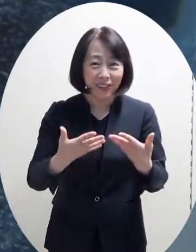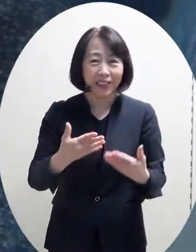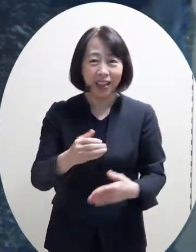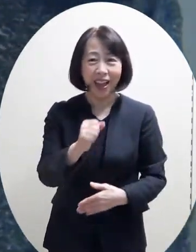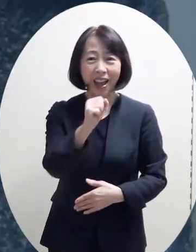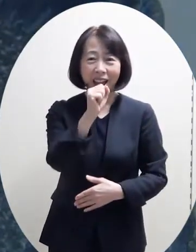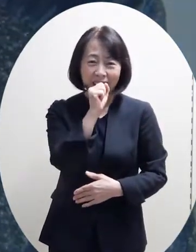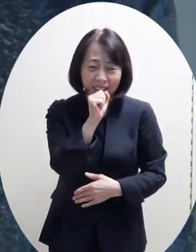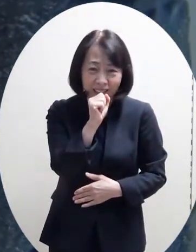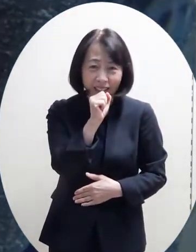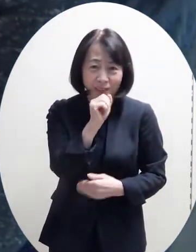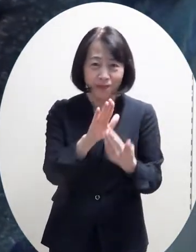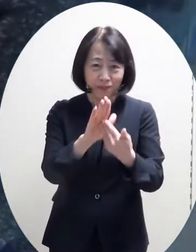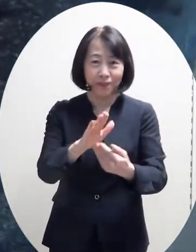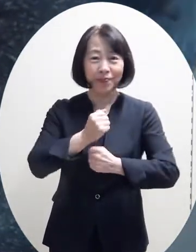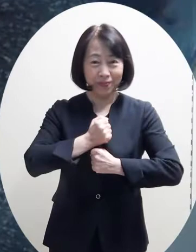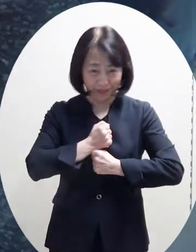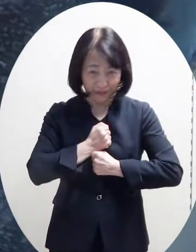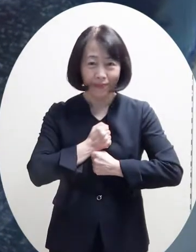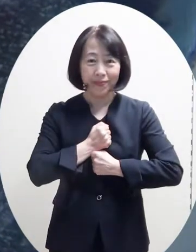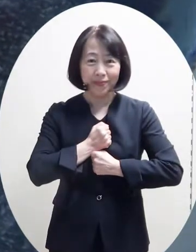にね。